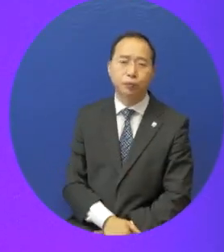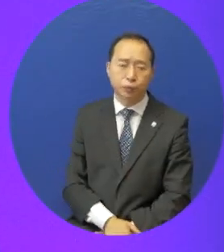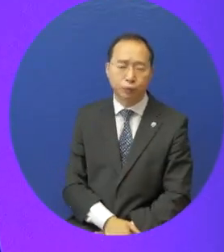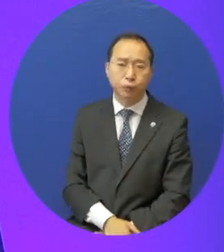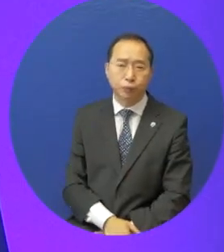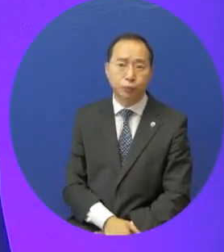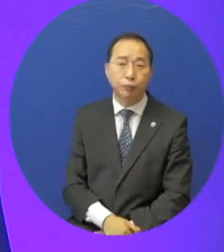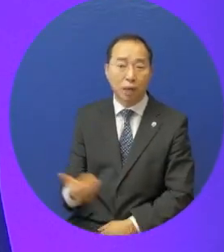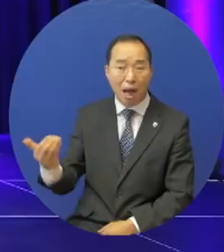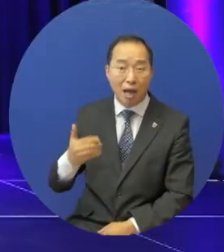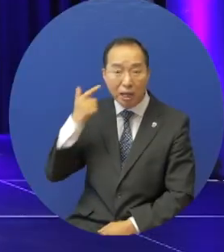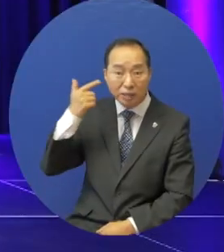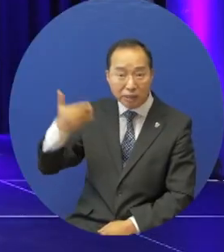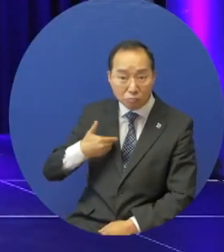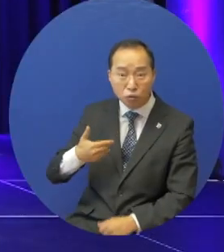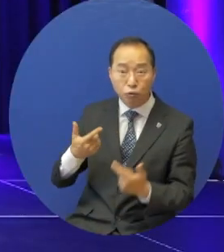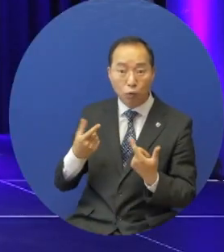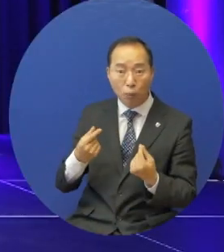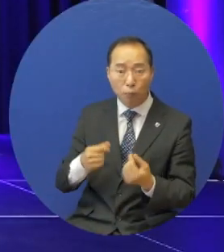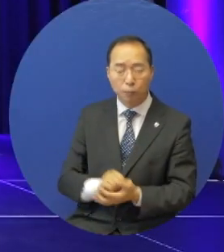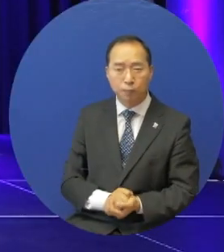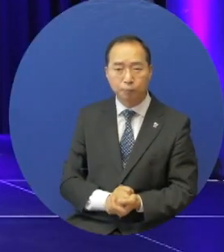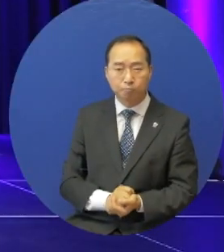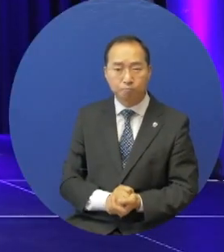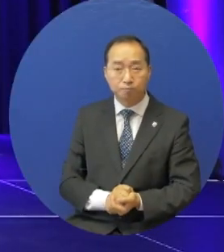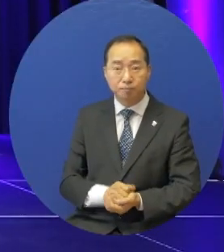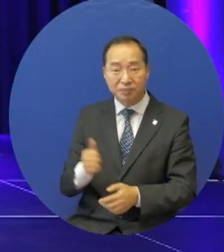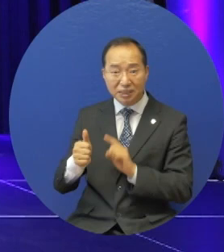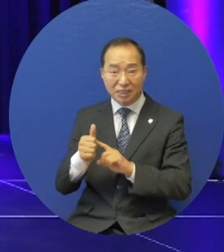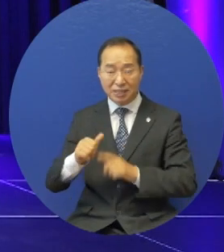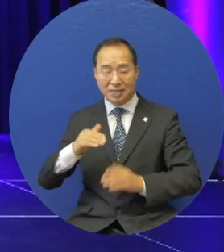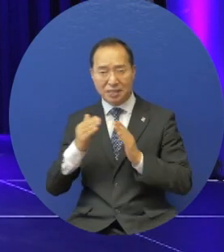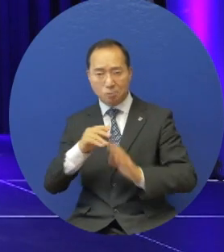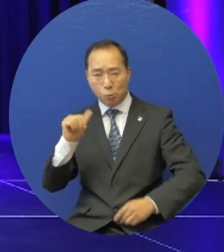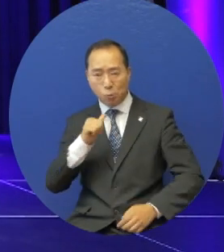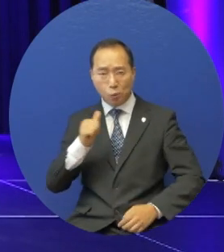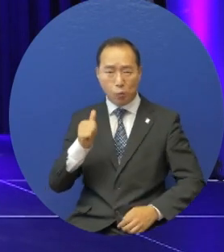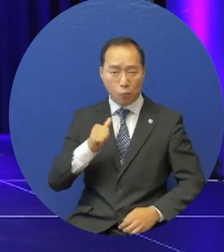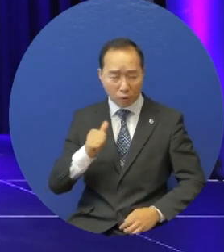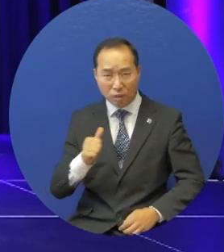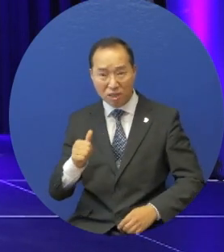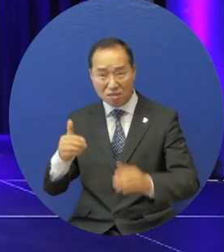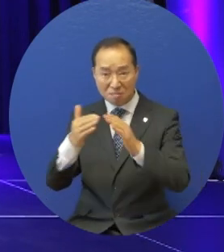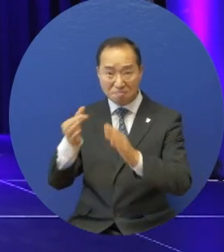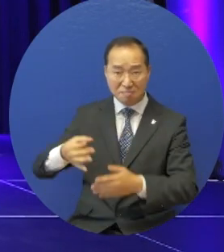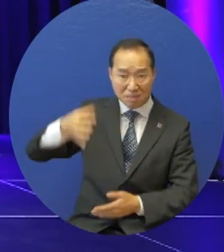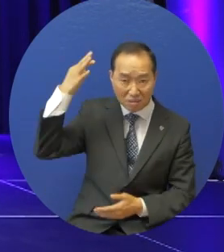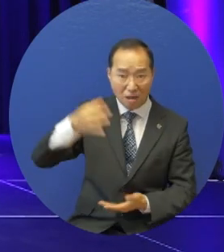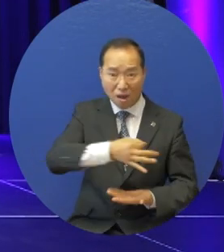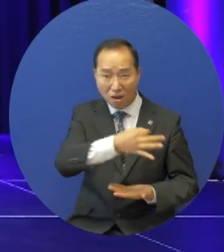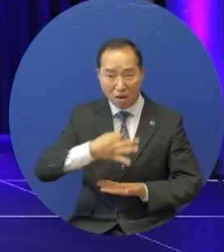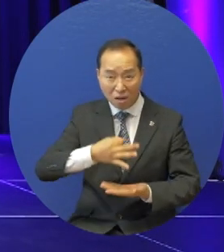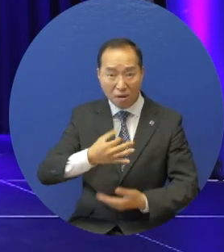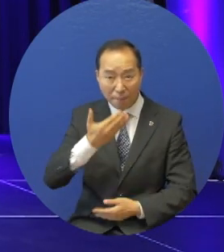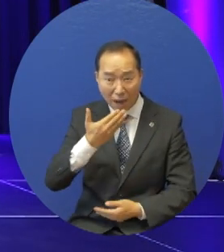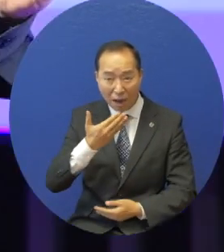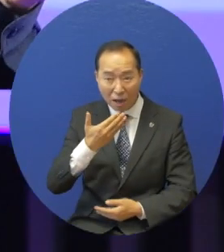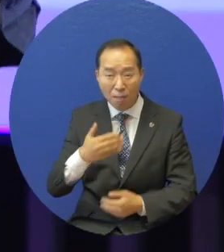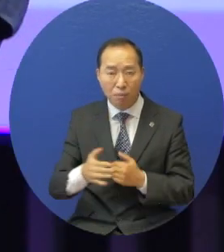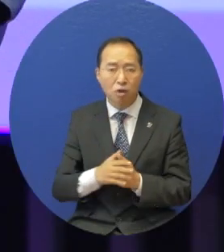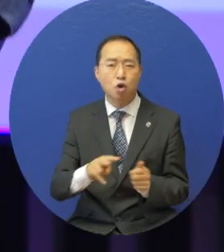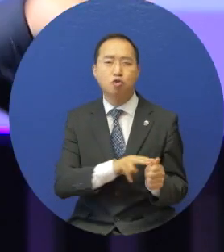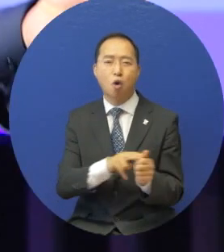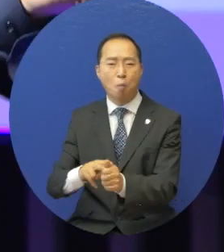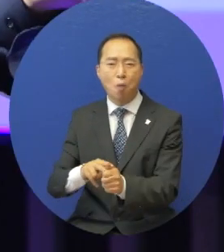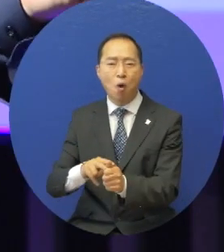그건 가능했던 것 같고요. 아까 질문하셨던 것처럼 이분들이 이렇게 고가의 중개수수료를 받을 수 있었던